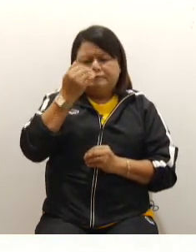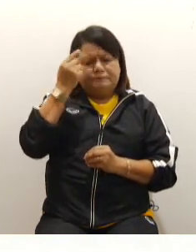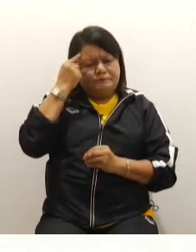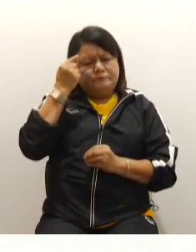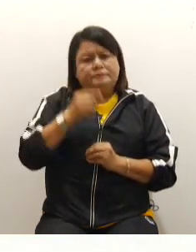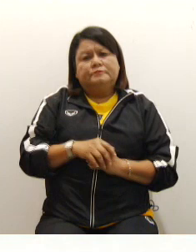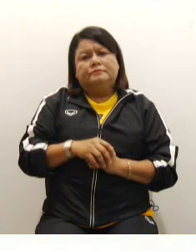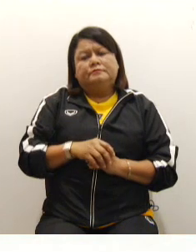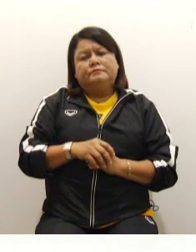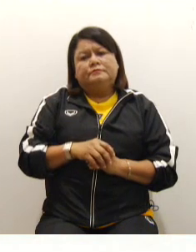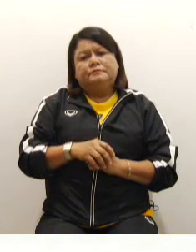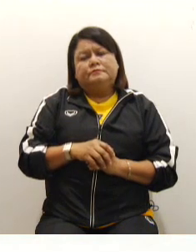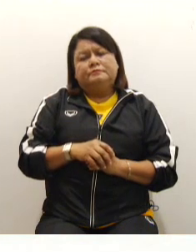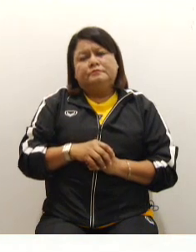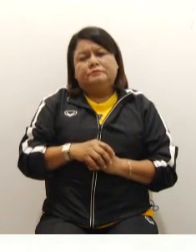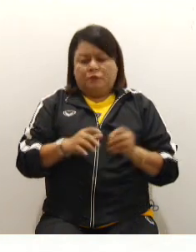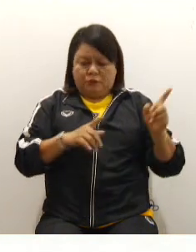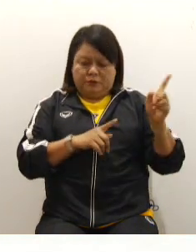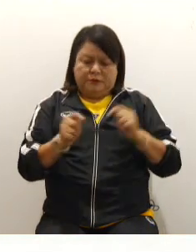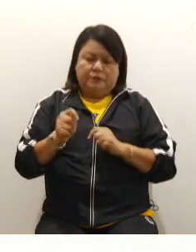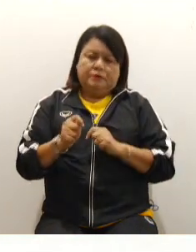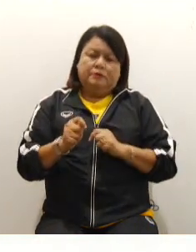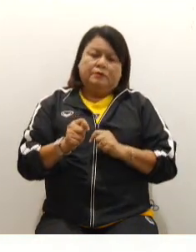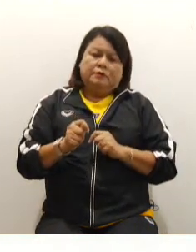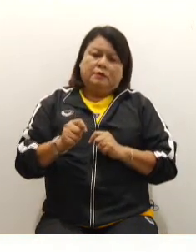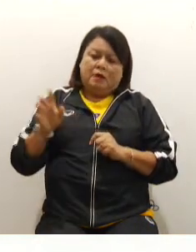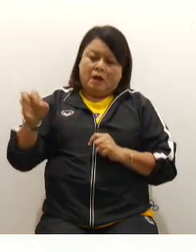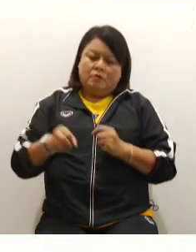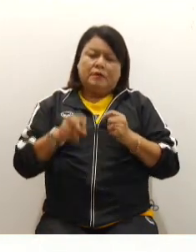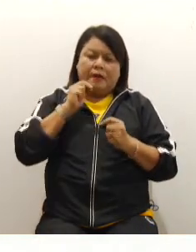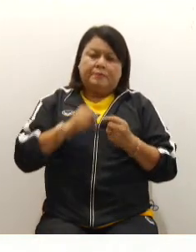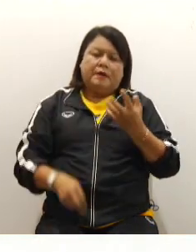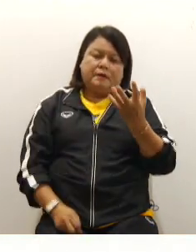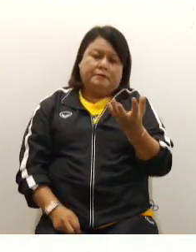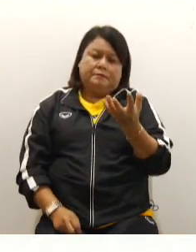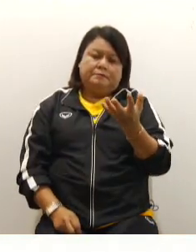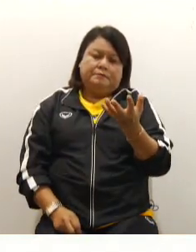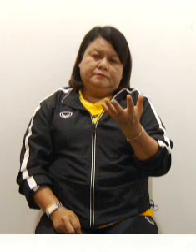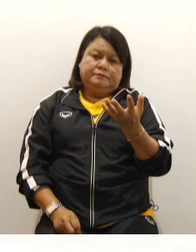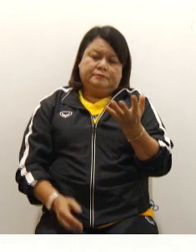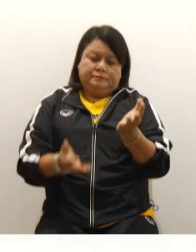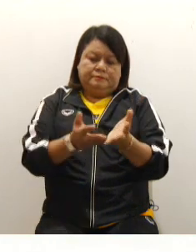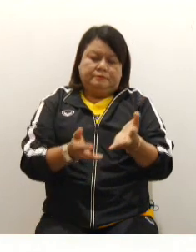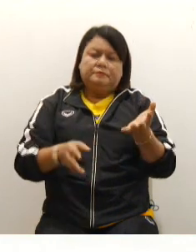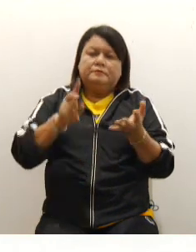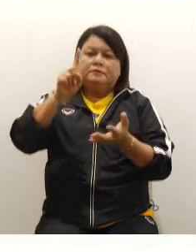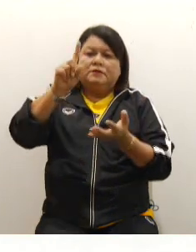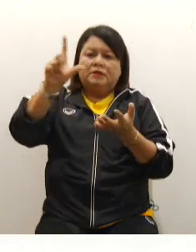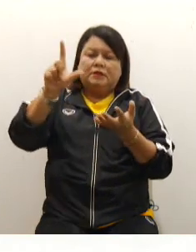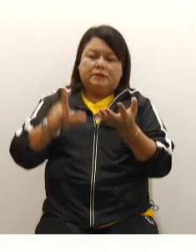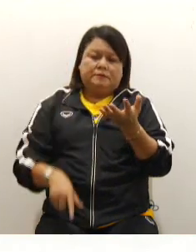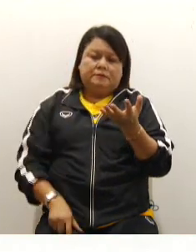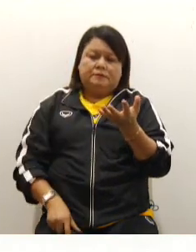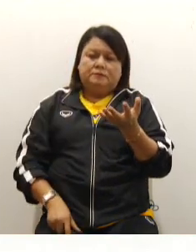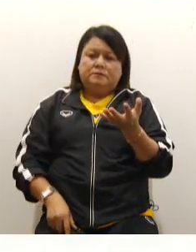ล่าให้ฟังว่าทำไมนะคะนี่เขาก็เตรียมเขาก็เอาน้ำมาใส่เข้าไป1ลิตรเทกรด